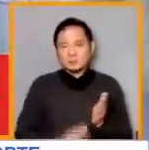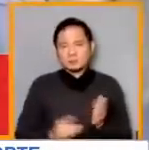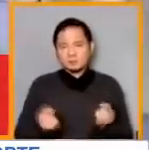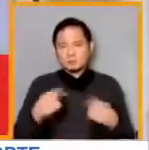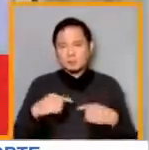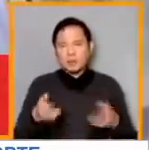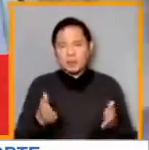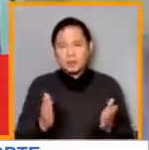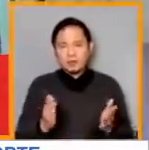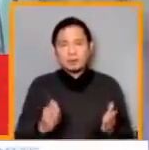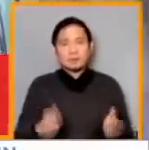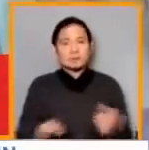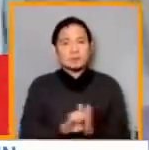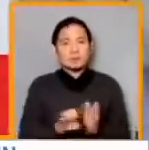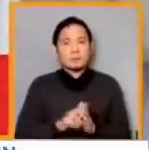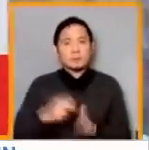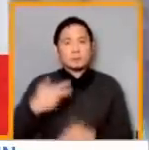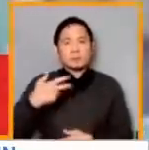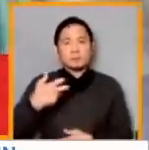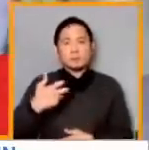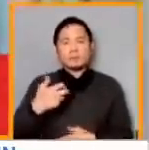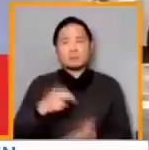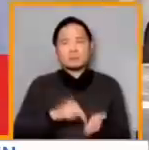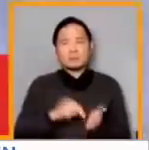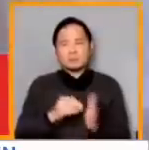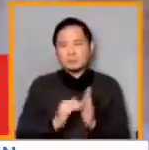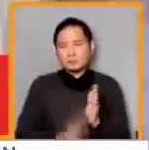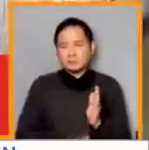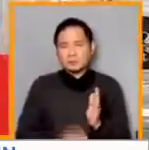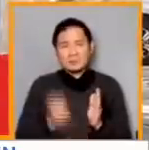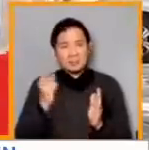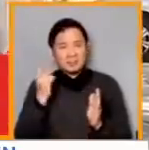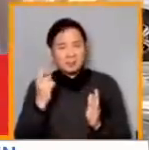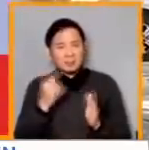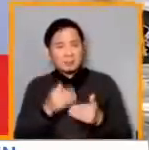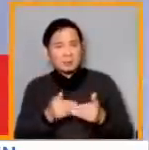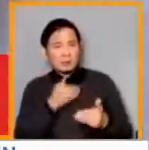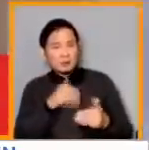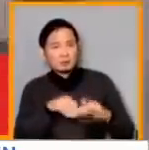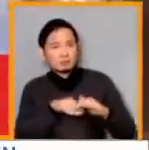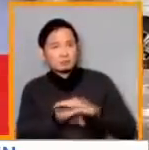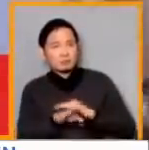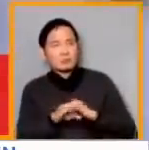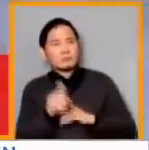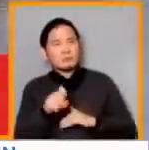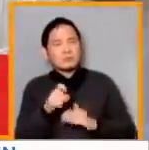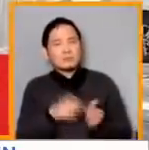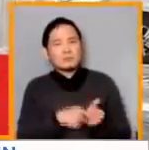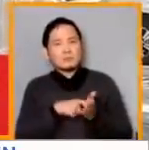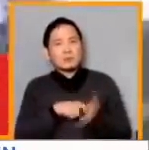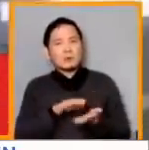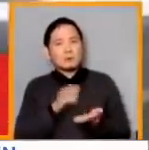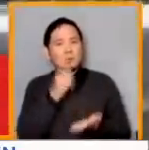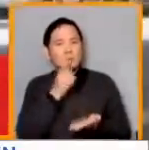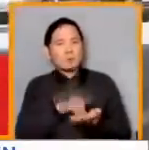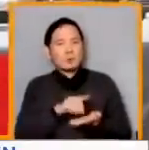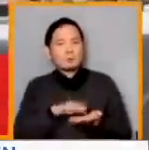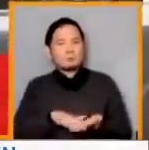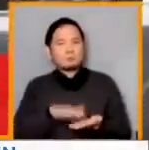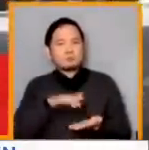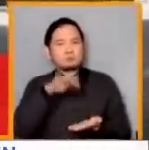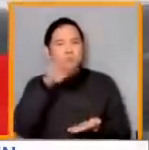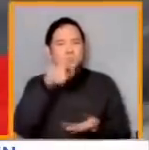student na ito. Bago makatapak sa pamantasan, sang katutak na requirements muna ang inayos ng mga estudyante. Dapat